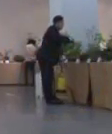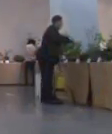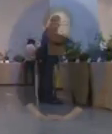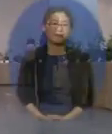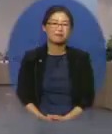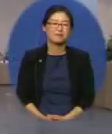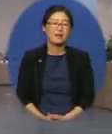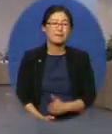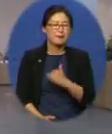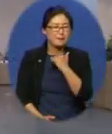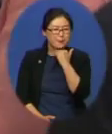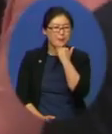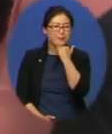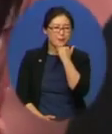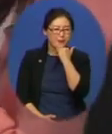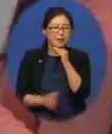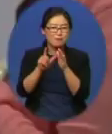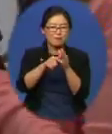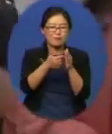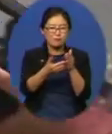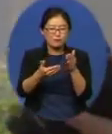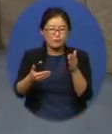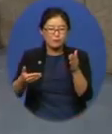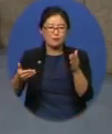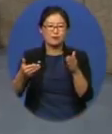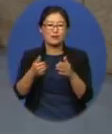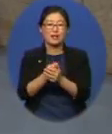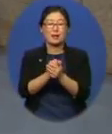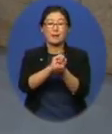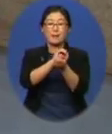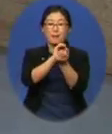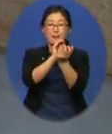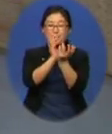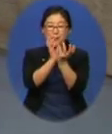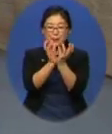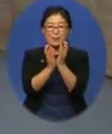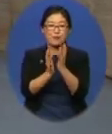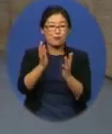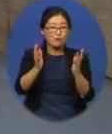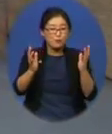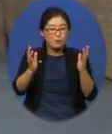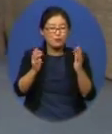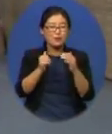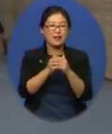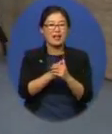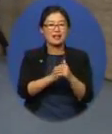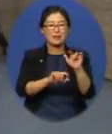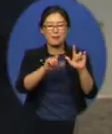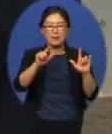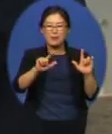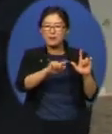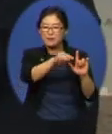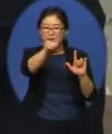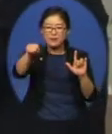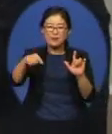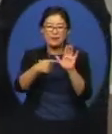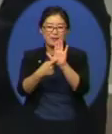그렇게 기다림의 세월을 이겨내고 만들어낸 회원들의 작품이 선을 보고 있습니다.